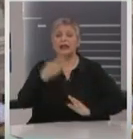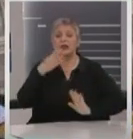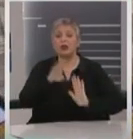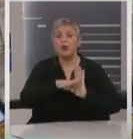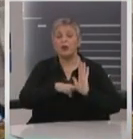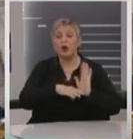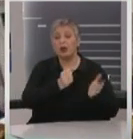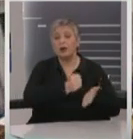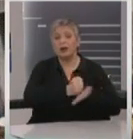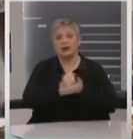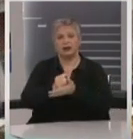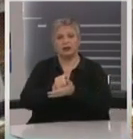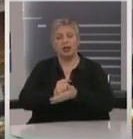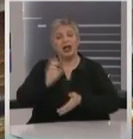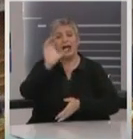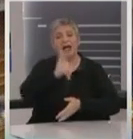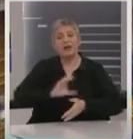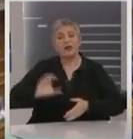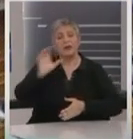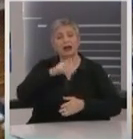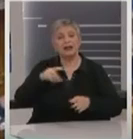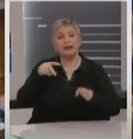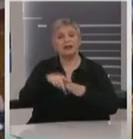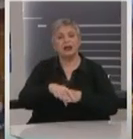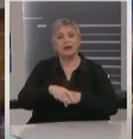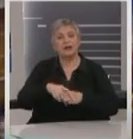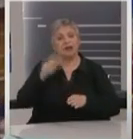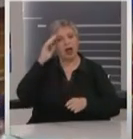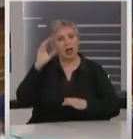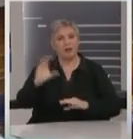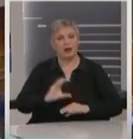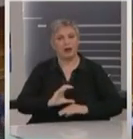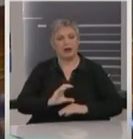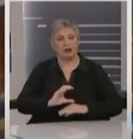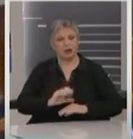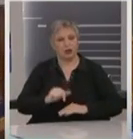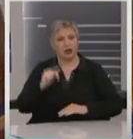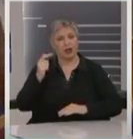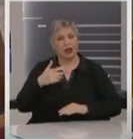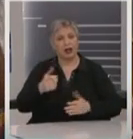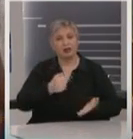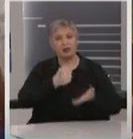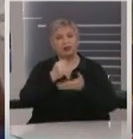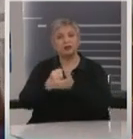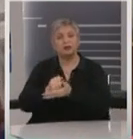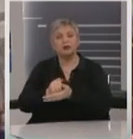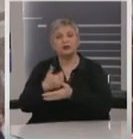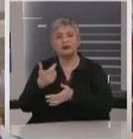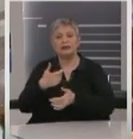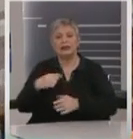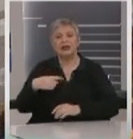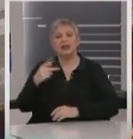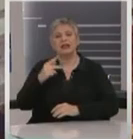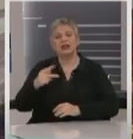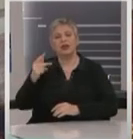σε συνεργασία με την Ευρωπαϊκή Τράπεζα Επενδύσεων. Μέσω αυτού του προγράμματος θα χρηματοδοτηθούν έργα στους ΟΤΑ και των δύο βαθμών, αλλά